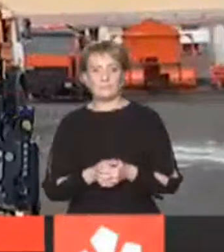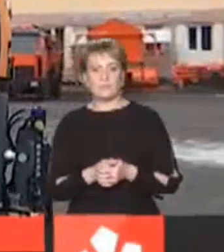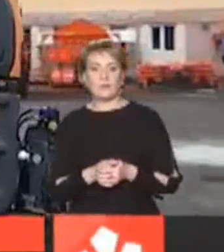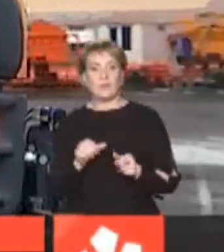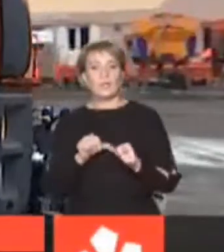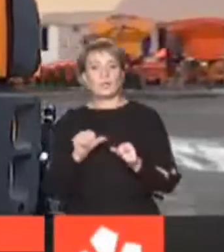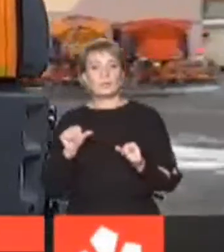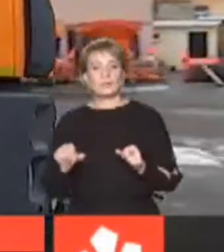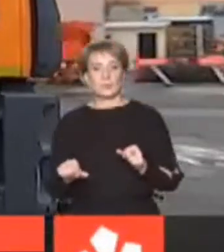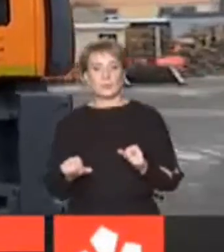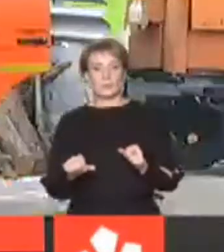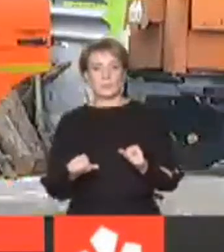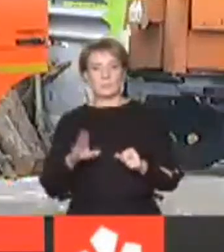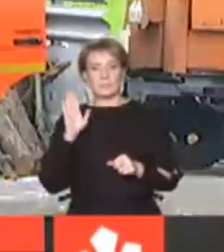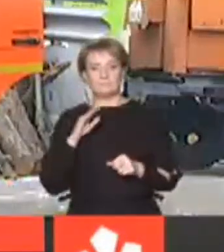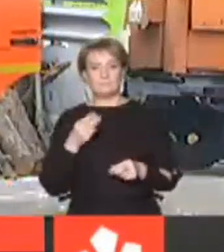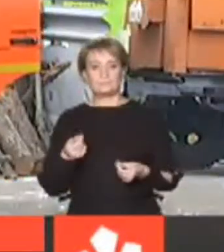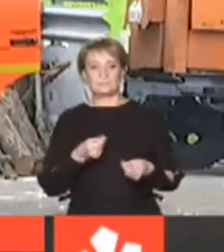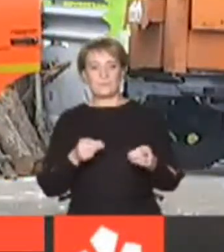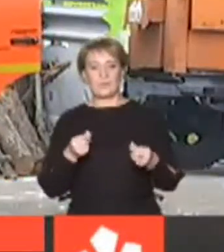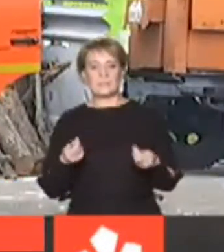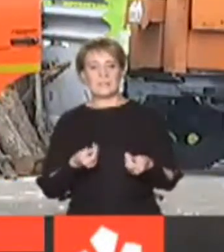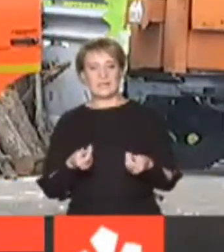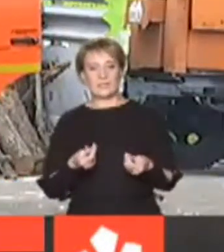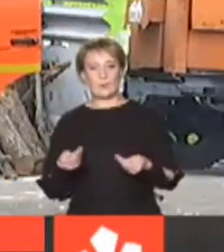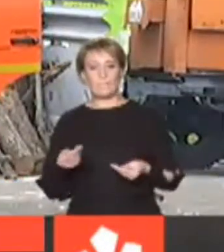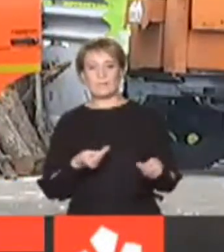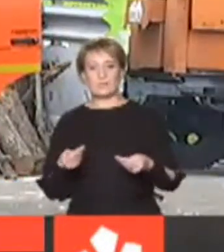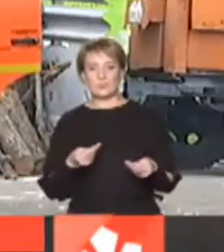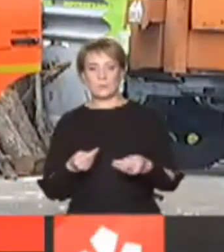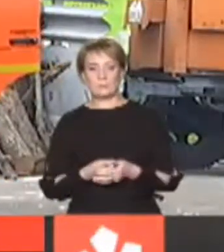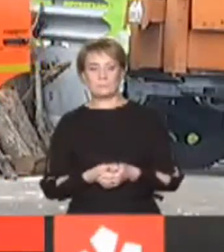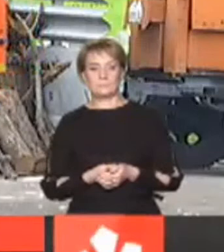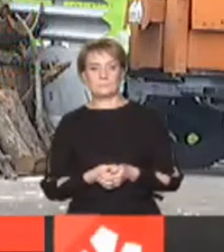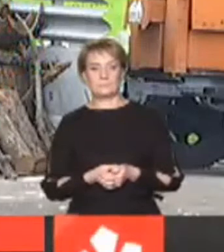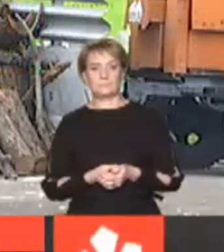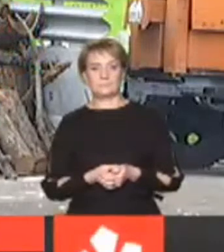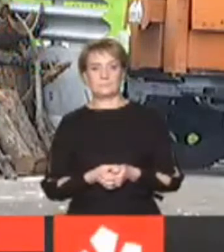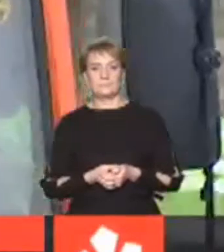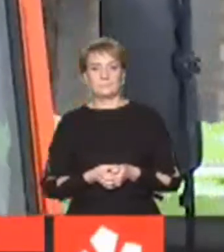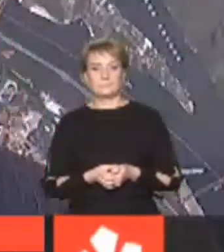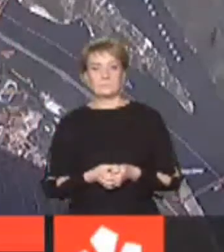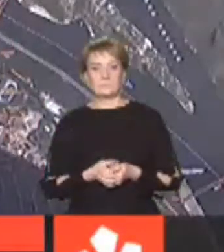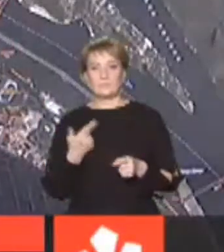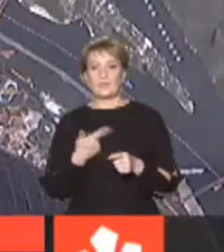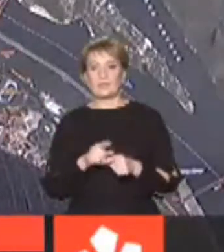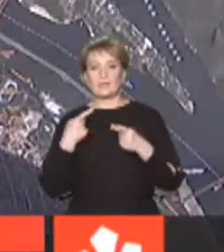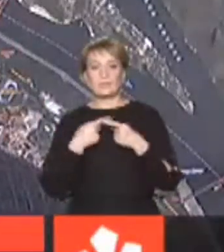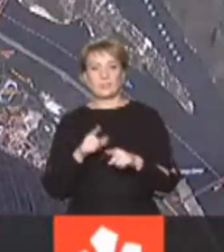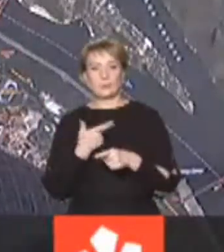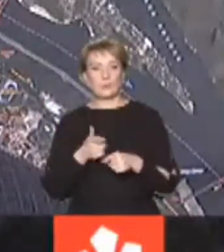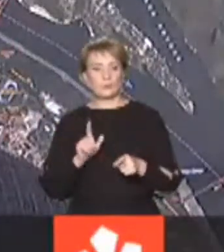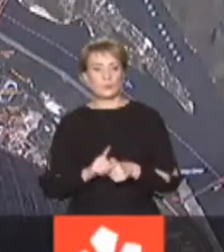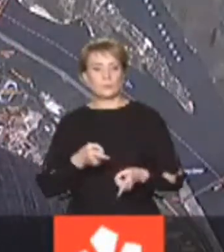от, зокрема, рідкими хлоридами, сіллю та піском і соляною сумішю. Ця технологія сьогодні